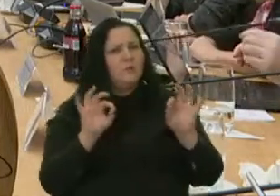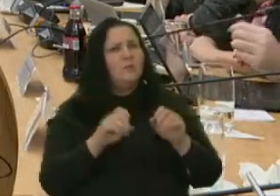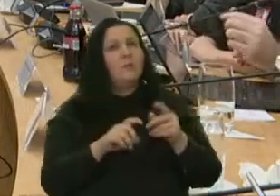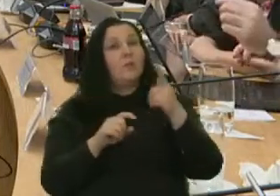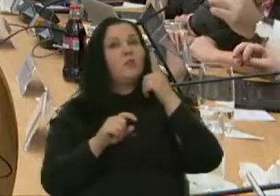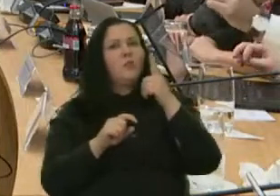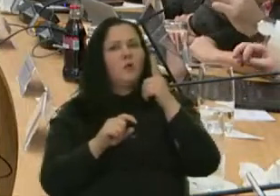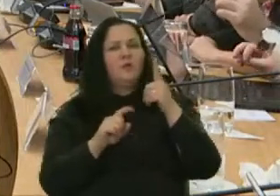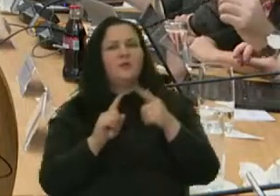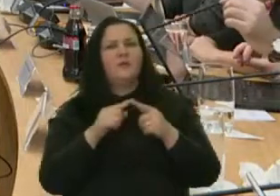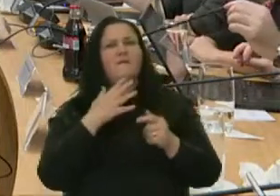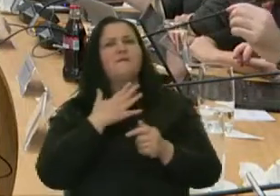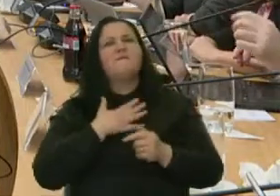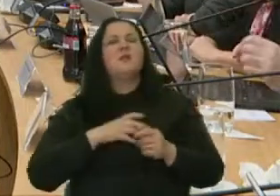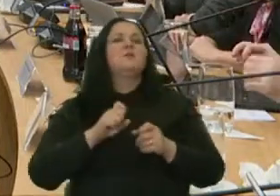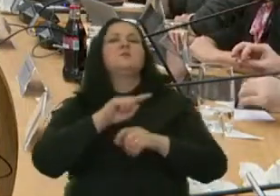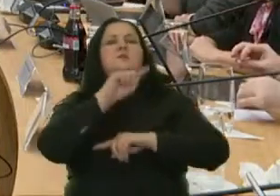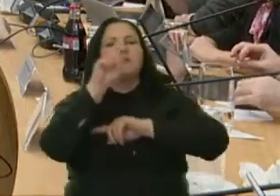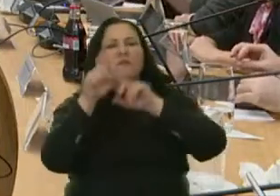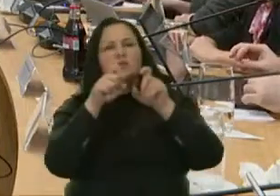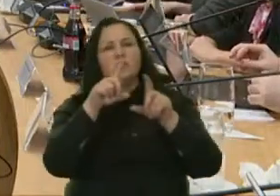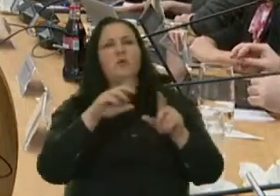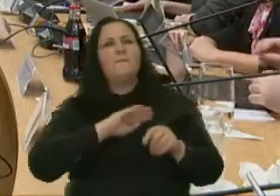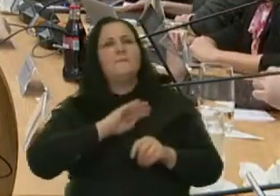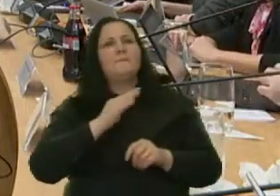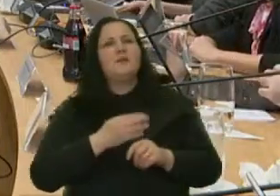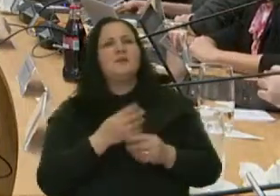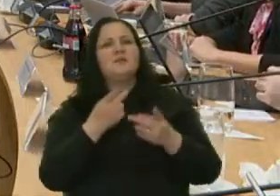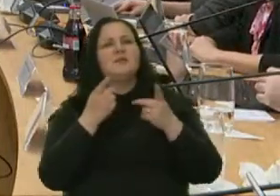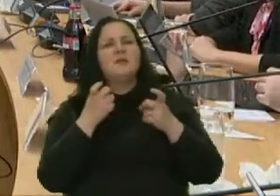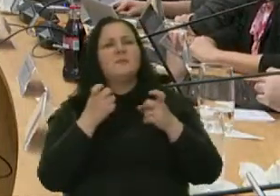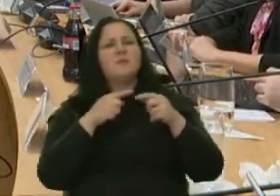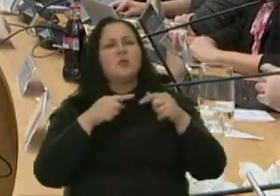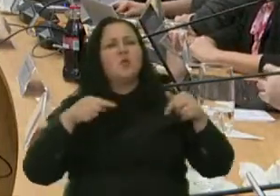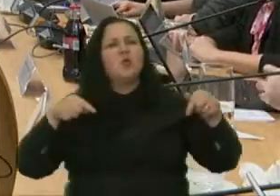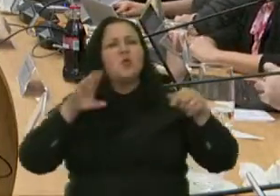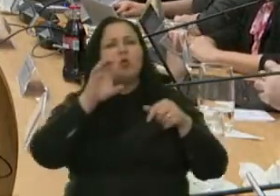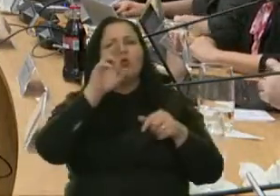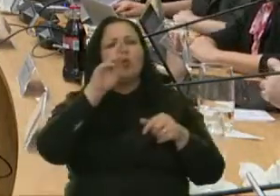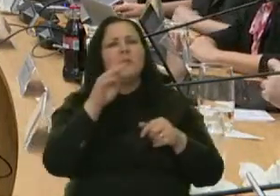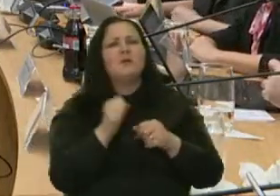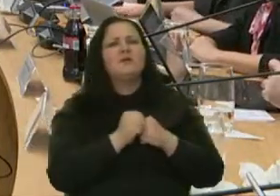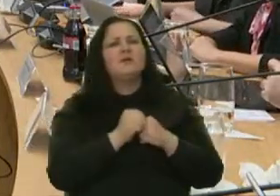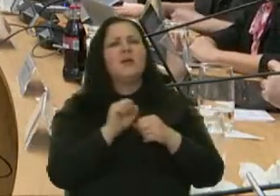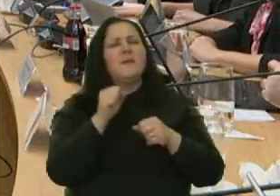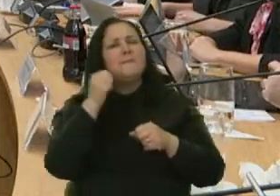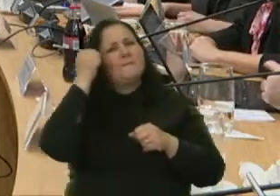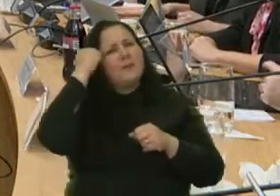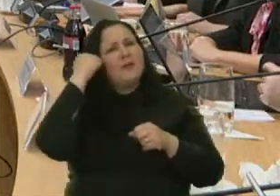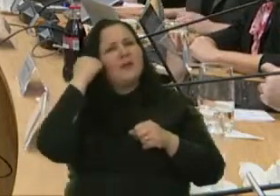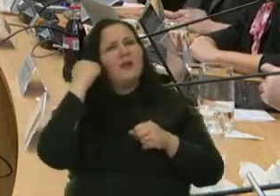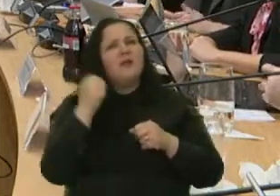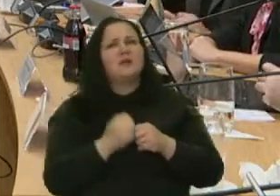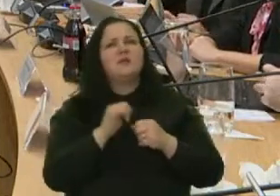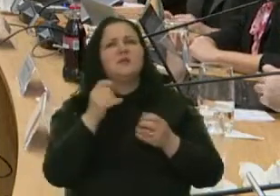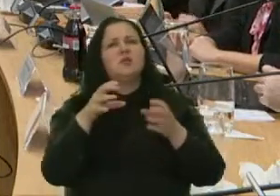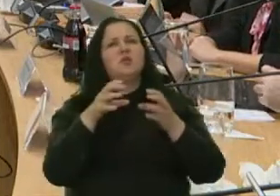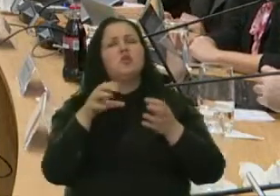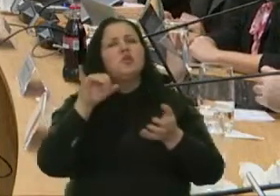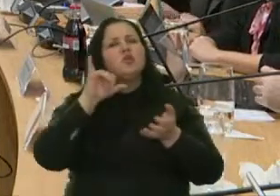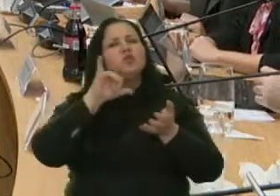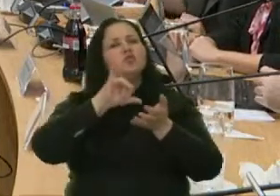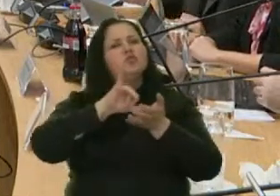numărul doi vreau să vă întreb Domnule primar de cuburile de granit și bordurile de granit din zonele